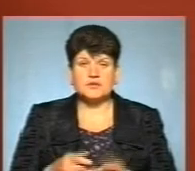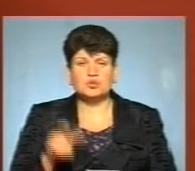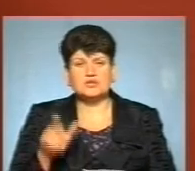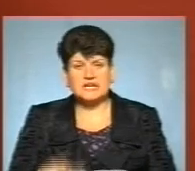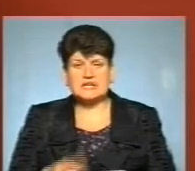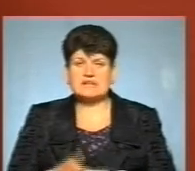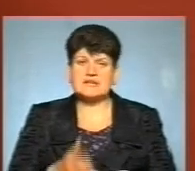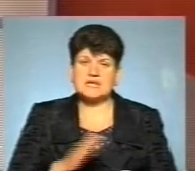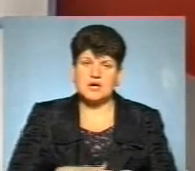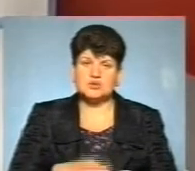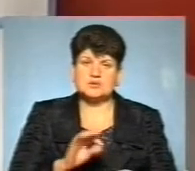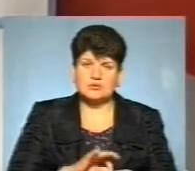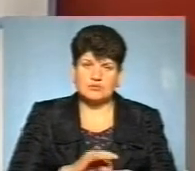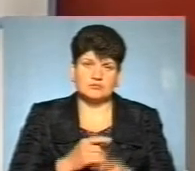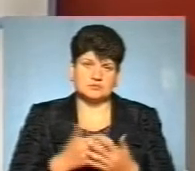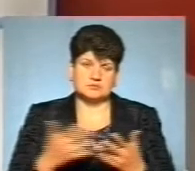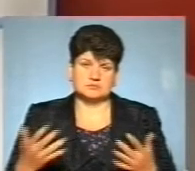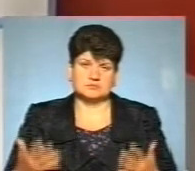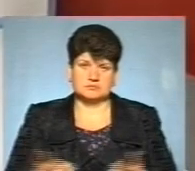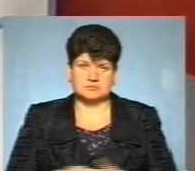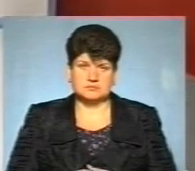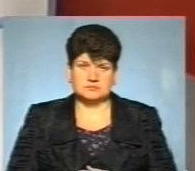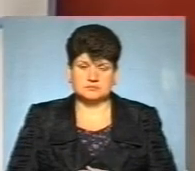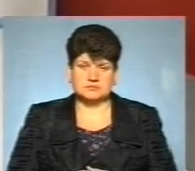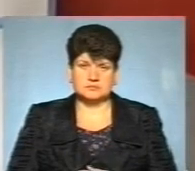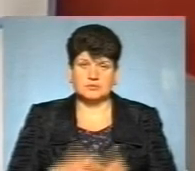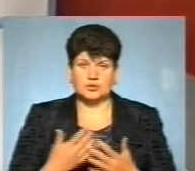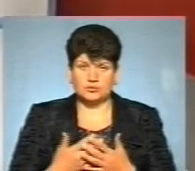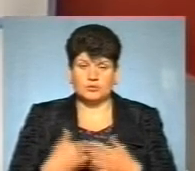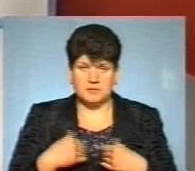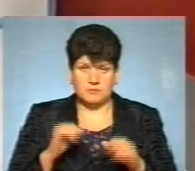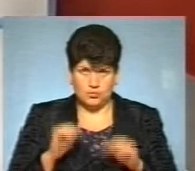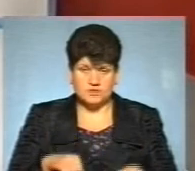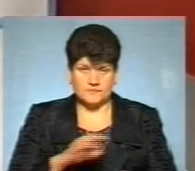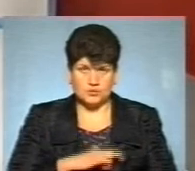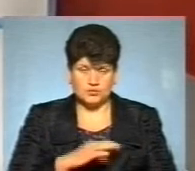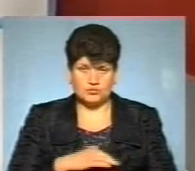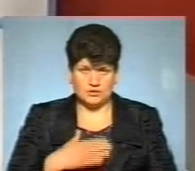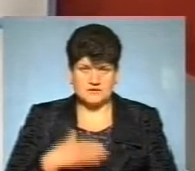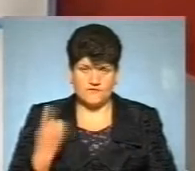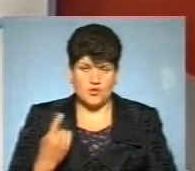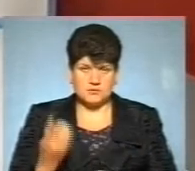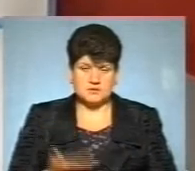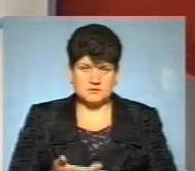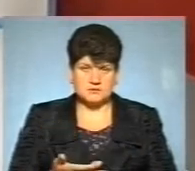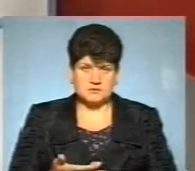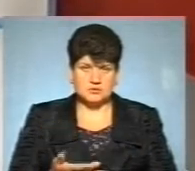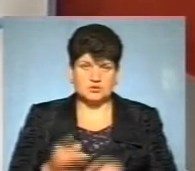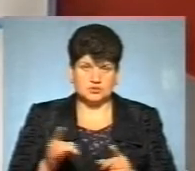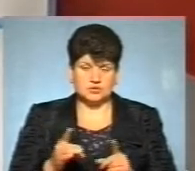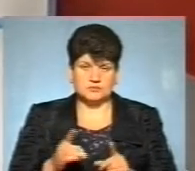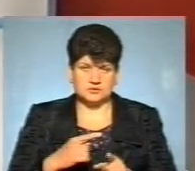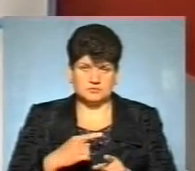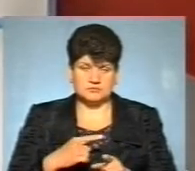тяжкості перебігу і тому подібне. Тобто ми можемо використовувати, в принципі, в нас в області також такий метод, аби